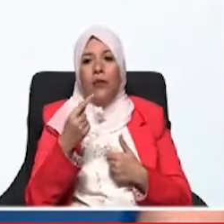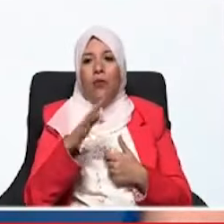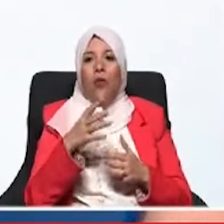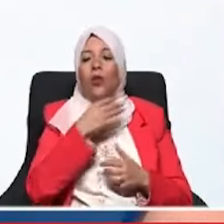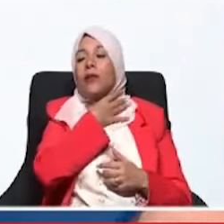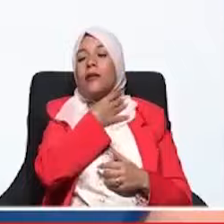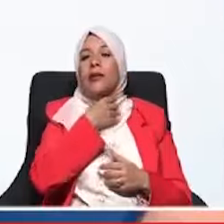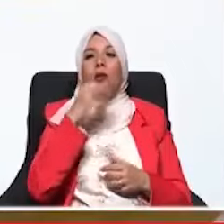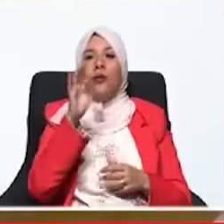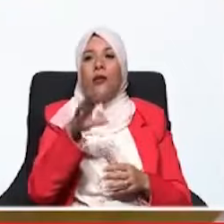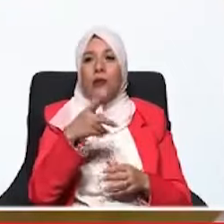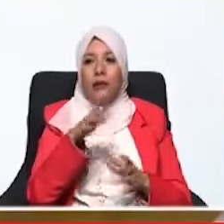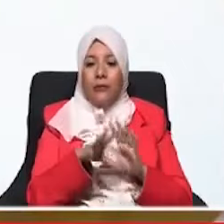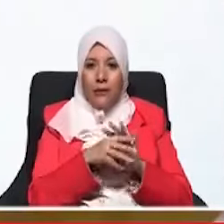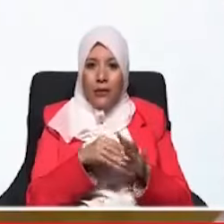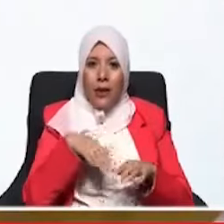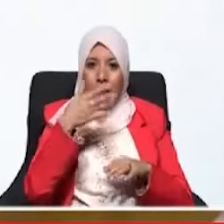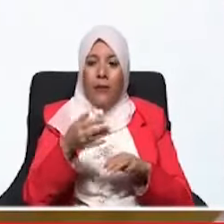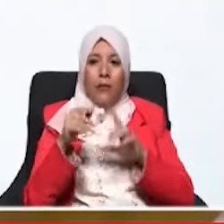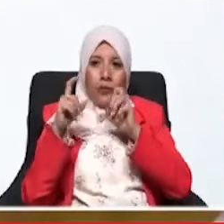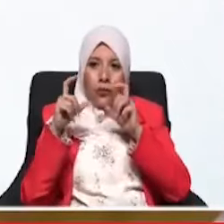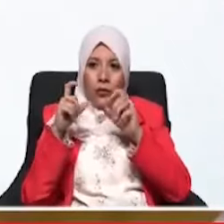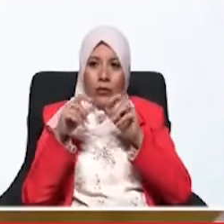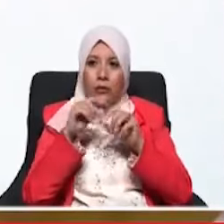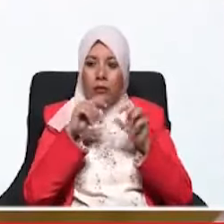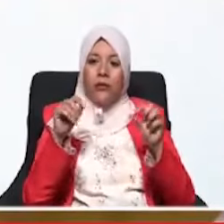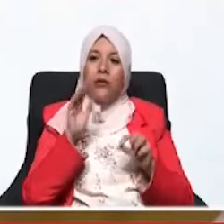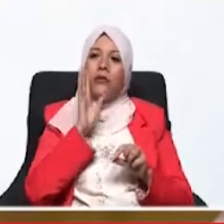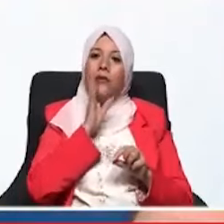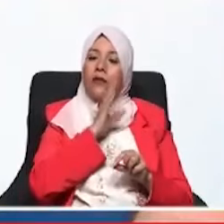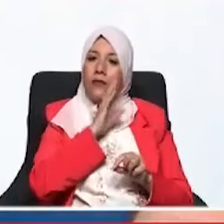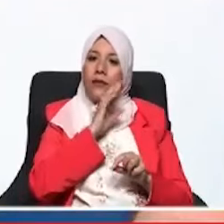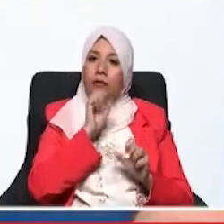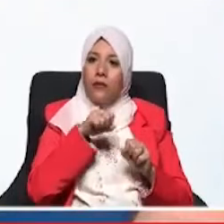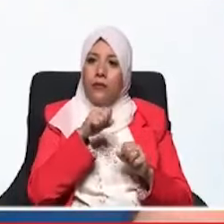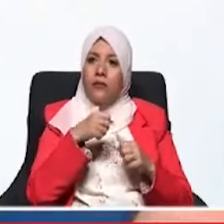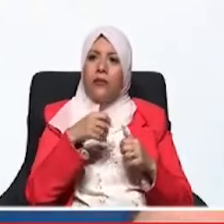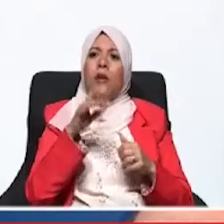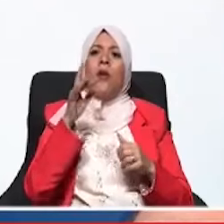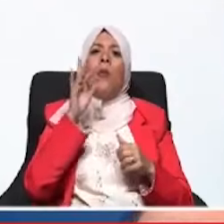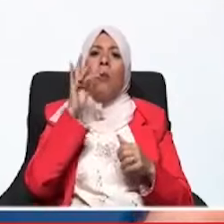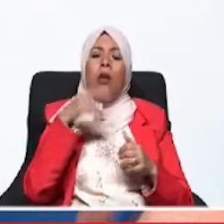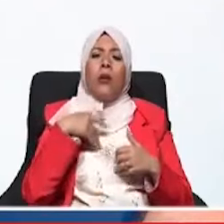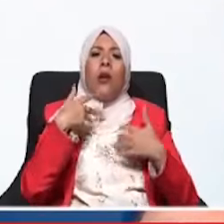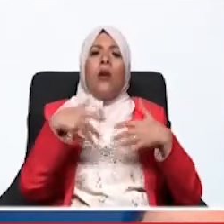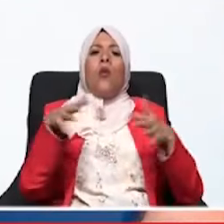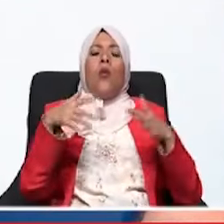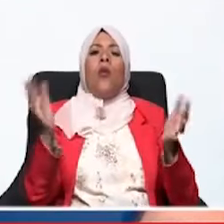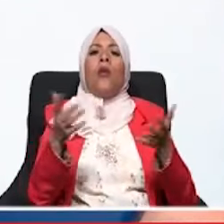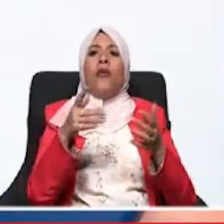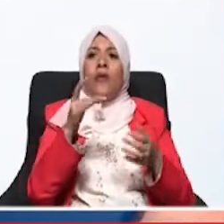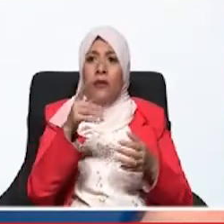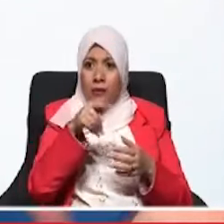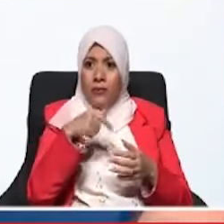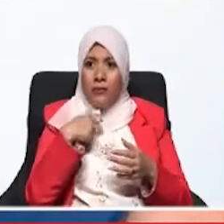رقبتي انت فعلا قبل التصوير اديت الباسورد بتاع تليفونك لمراتك اوه مراتي معاه كل الباسورد بتاع و في حد بيعمل كده